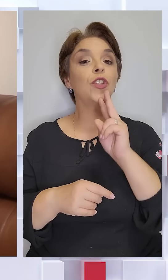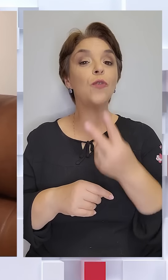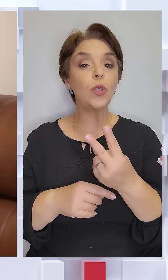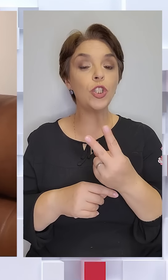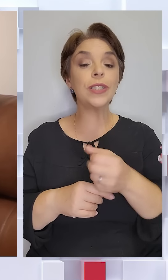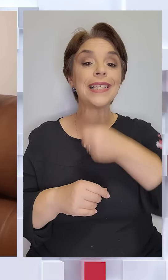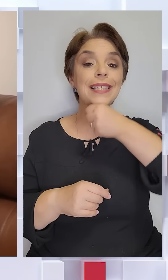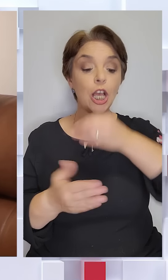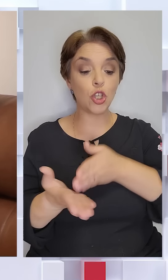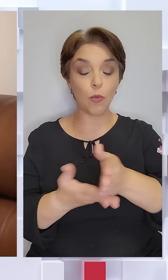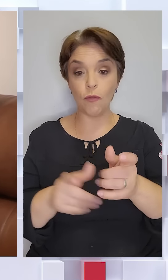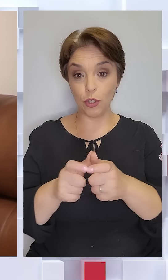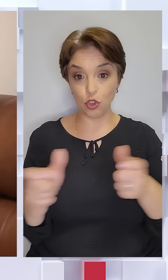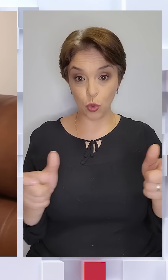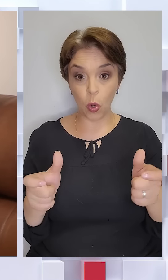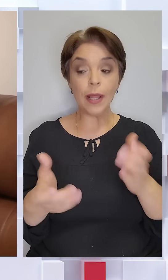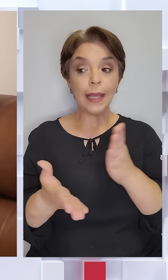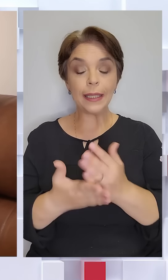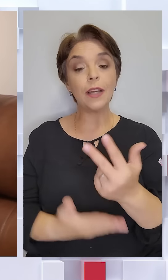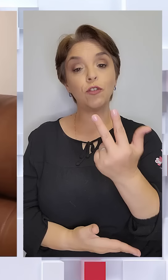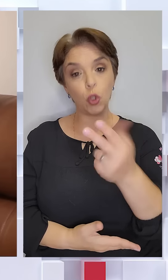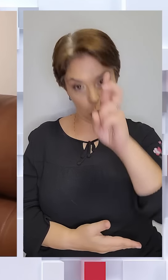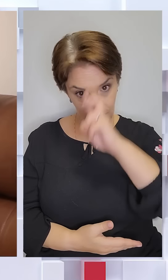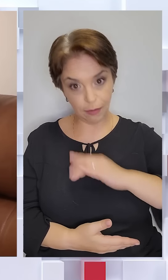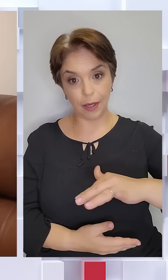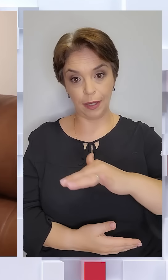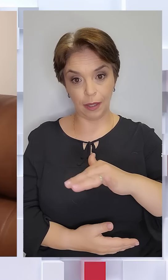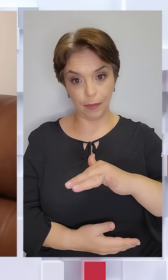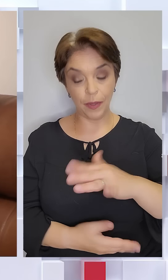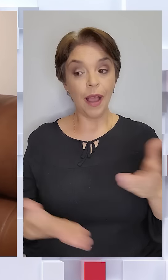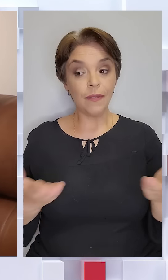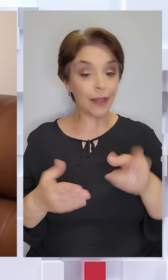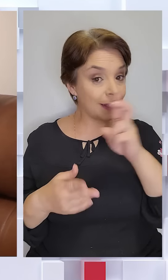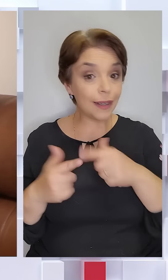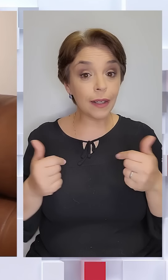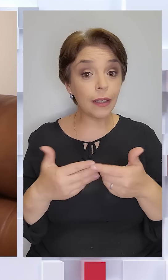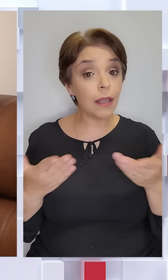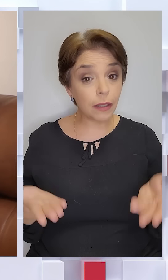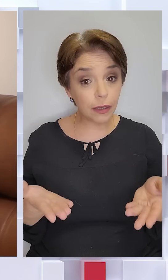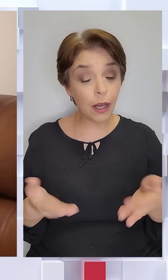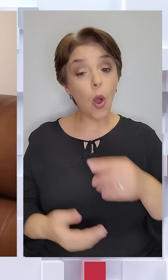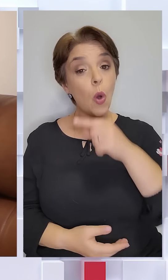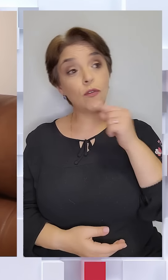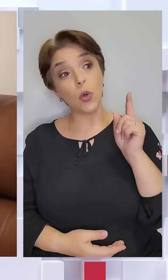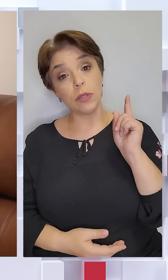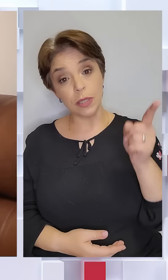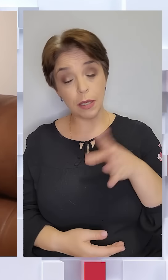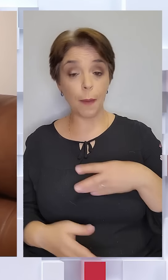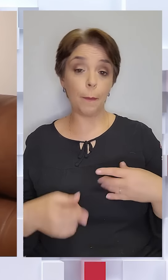дворічна старша профільна школа, є у трьох країнах. В яких країнах? У